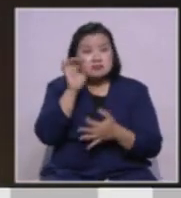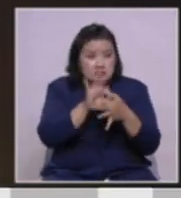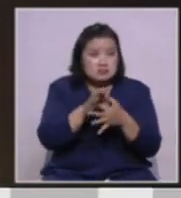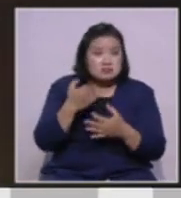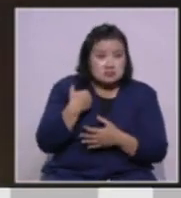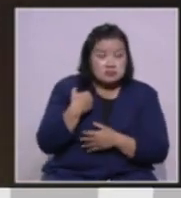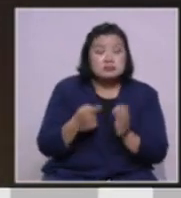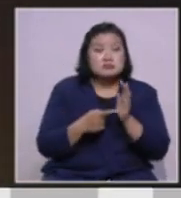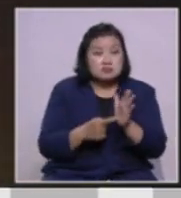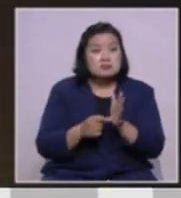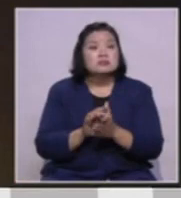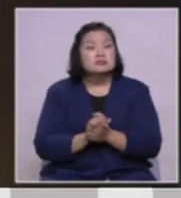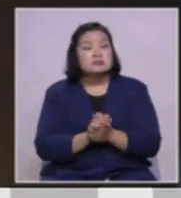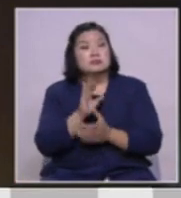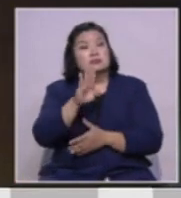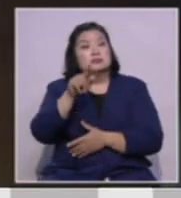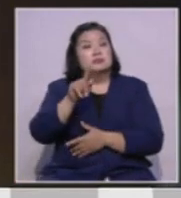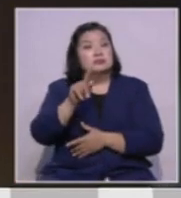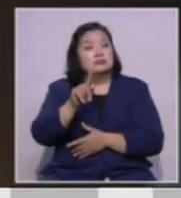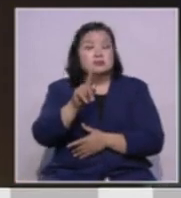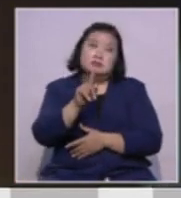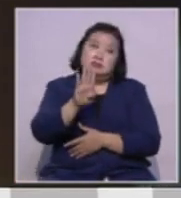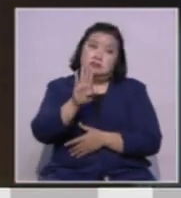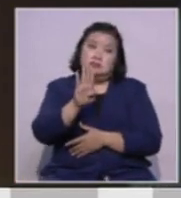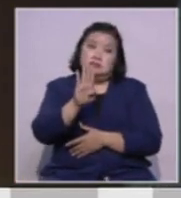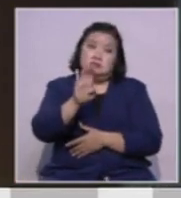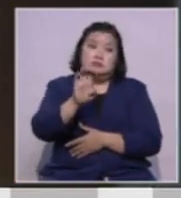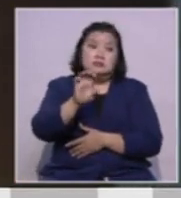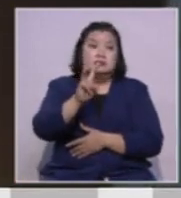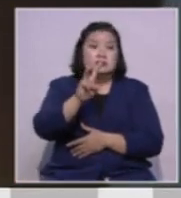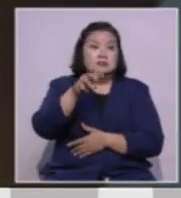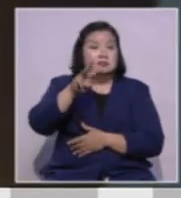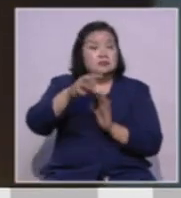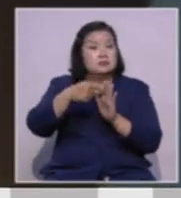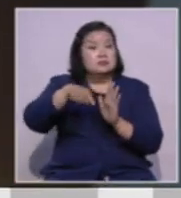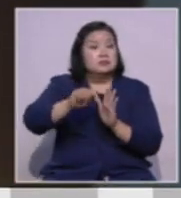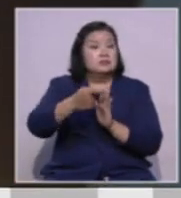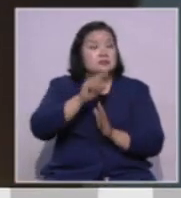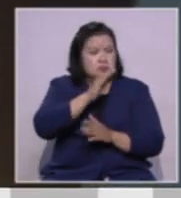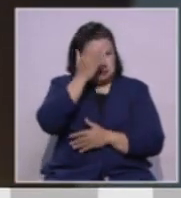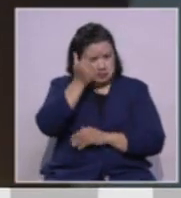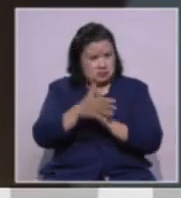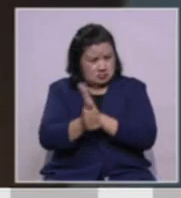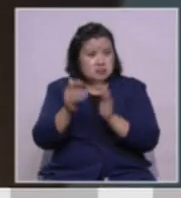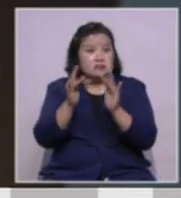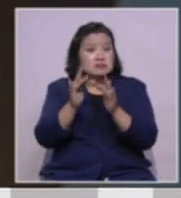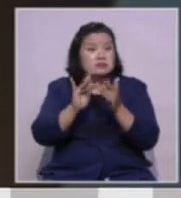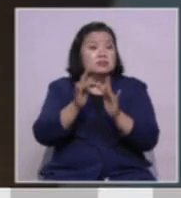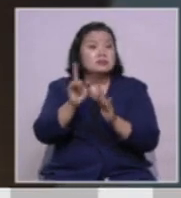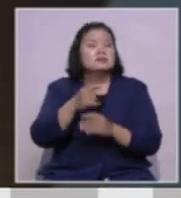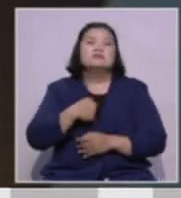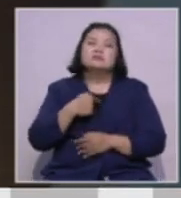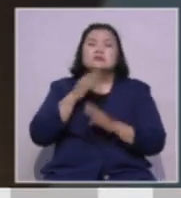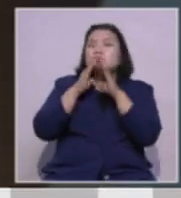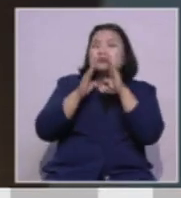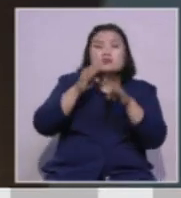อย่างเช่นคุณบีอาจจะบอกว่าโอ้ผมเล่น Facebook ทุกวันแล้วผมก็จะดูดีนี่ผมพูดเองนะใช่ไหมแต่ถ้าให้เหตุผลแบบนี้มันก็ ให้ได้ แต่ก็